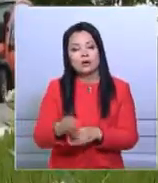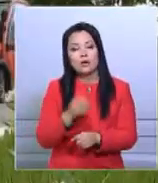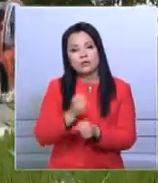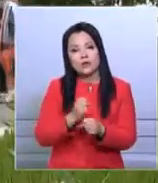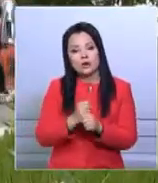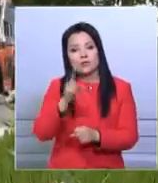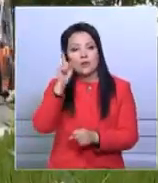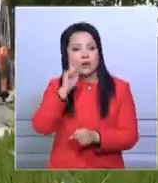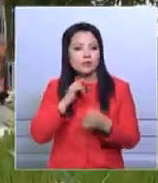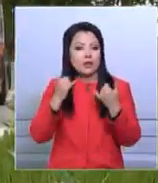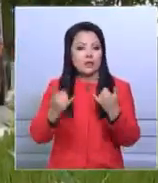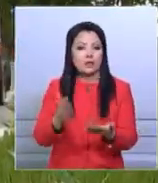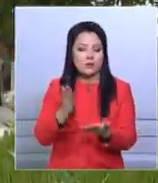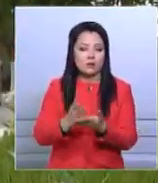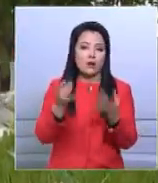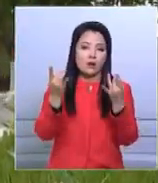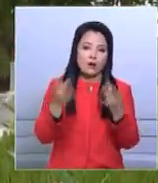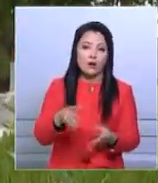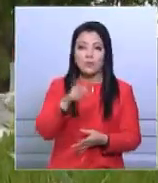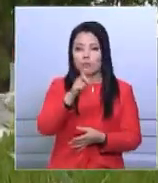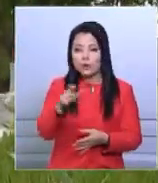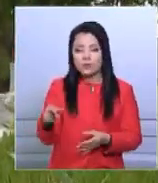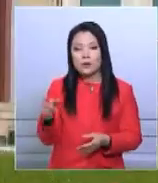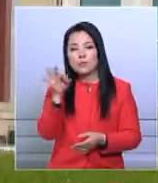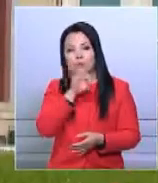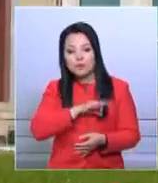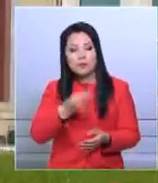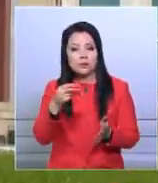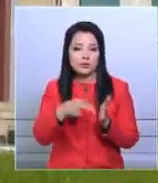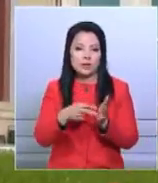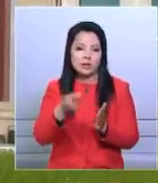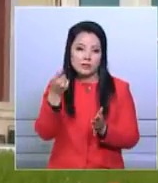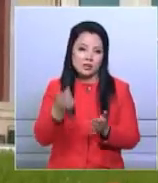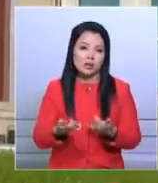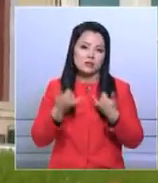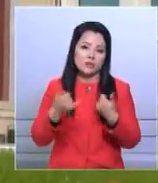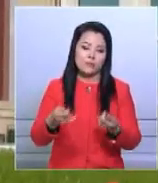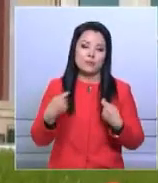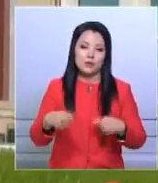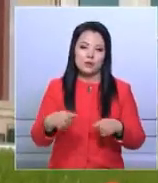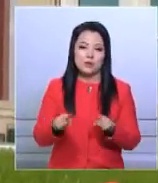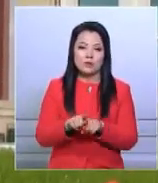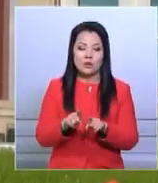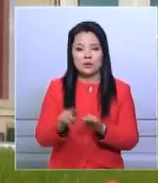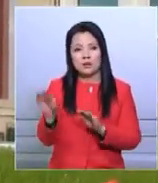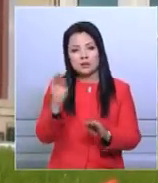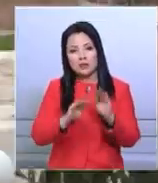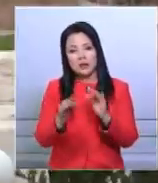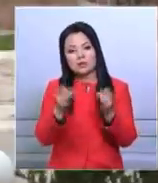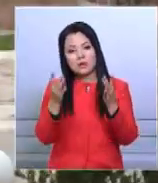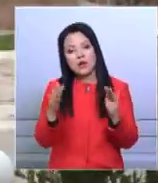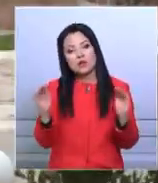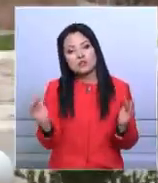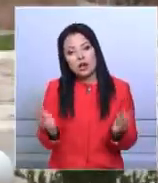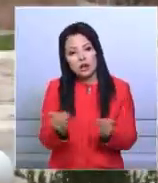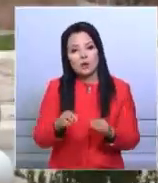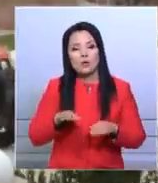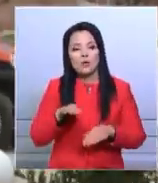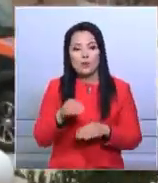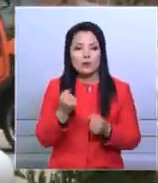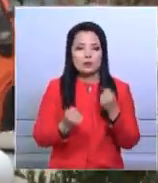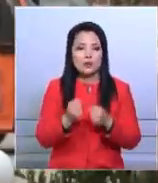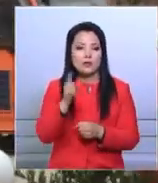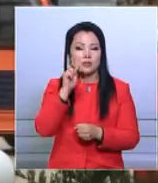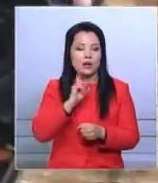электромобильдерді көптеп жасап, қарапайым адамдарға да бағасын қол жетімдету. Бастысы, шәкірттерімен бірге құрастырып шыққан шағын көлігі экспо